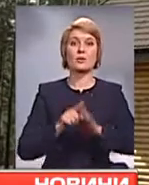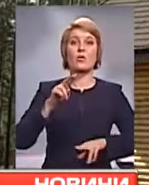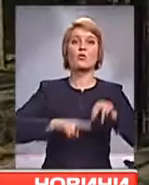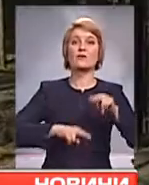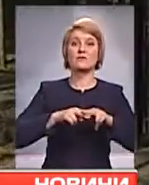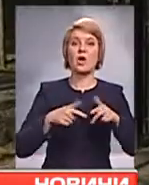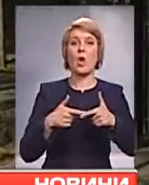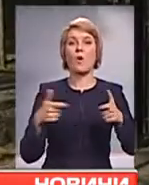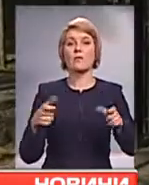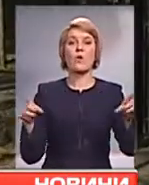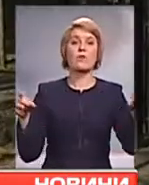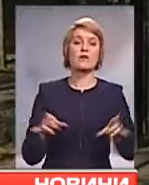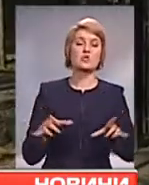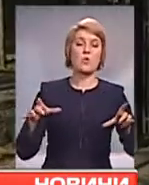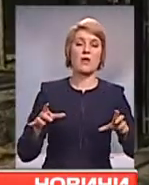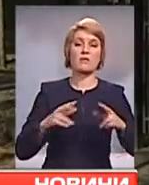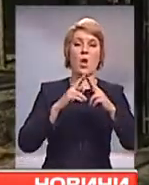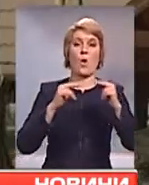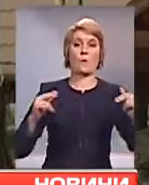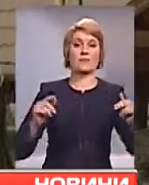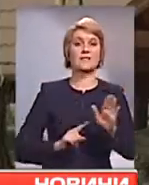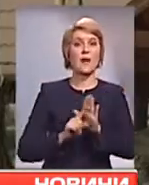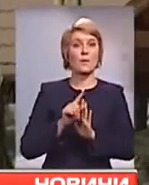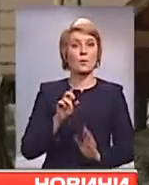готельно-ресторанного комплексу. Нагадаю, на початку березня апеляційний суд